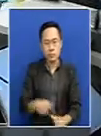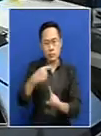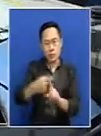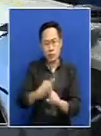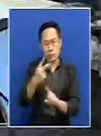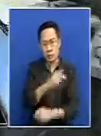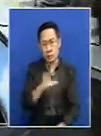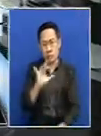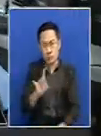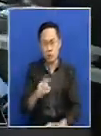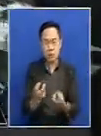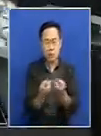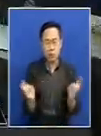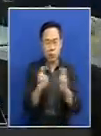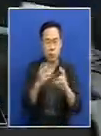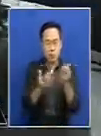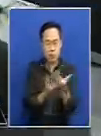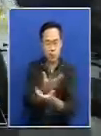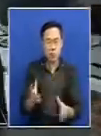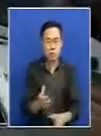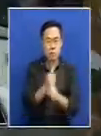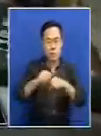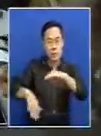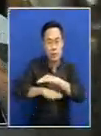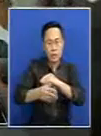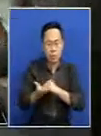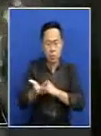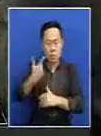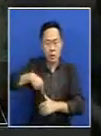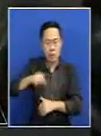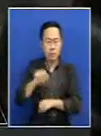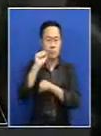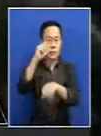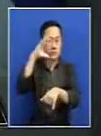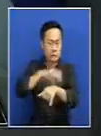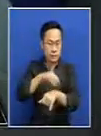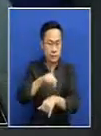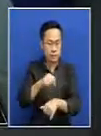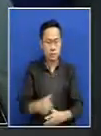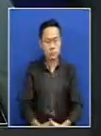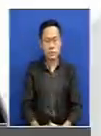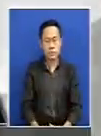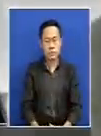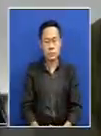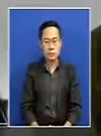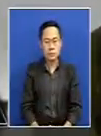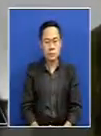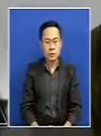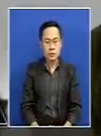ทย8กุมภาพันธ์เจ้าหน้าที่ประชุมสรุปหลักฐานเพื่อขออนุมัติศาลออกหมายจับผู้ต้องหาในคดีนี ้ข้อห